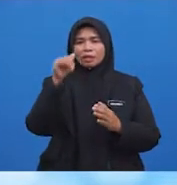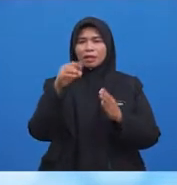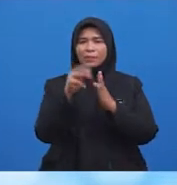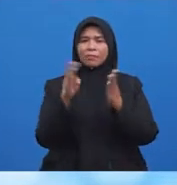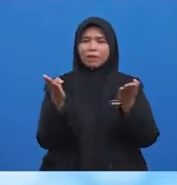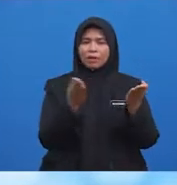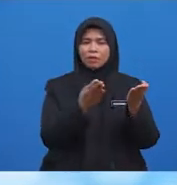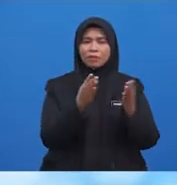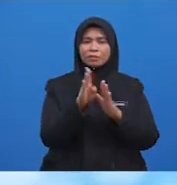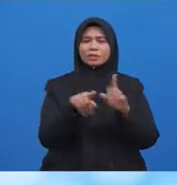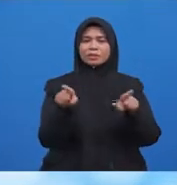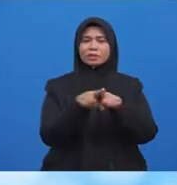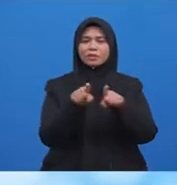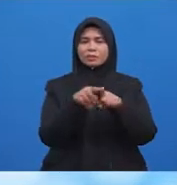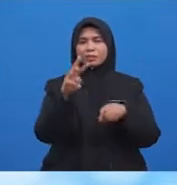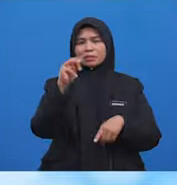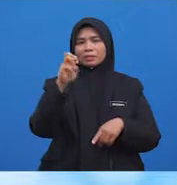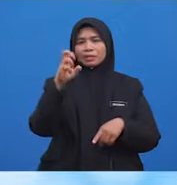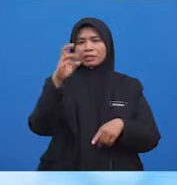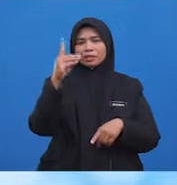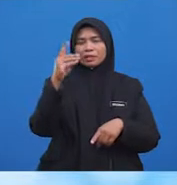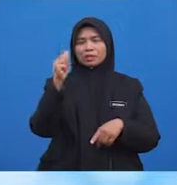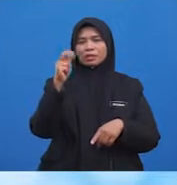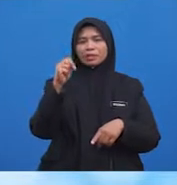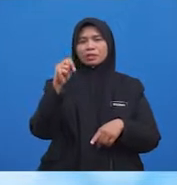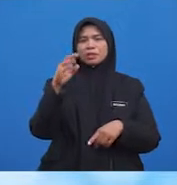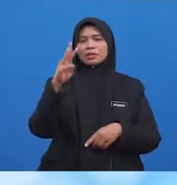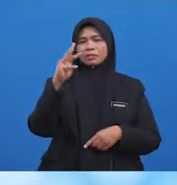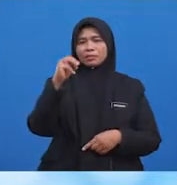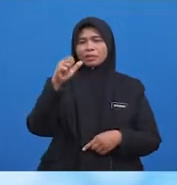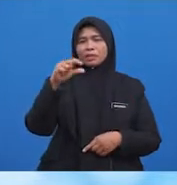membawa bersama medan magnet antarplanet